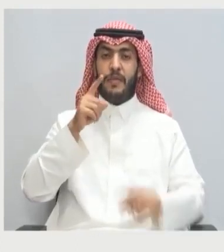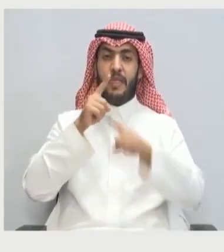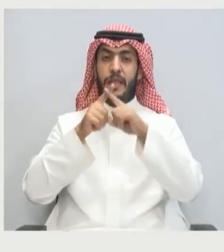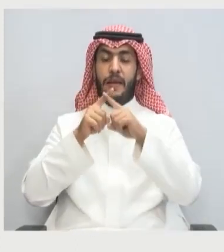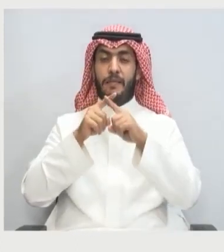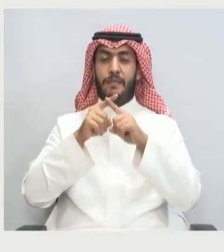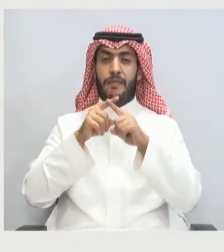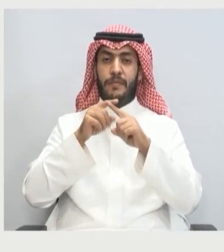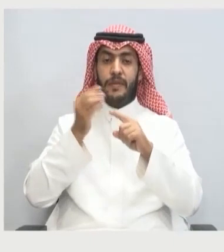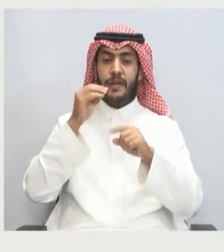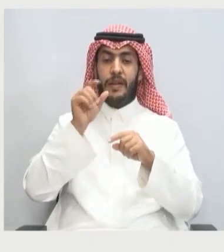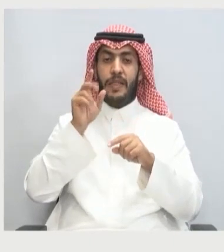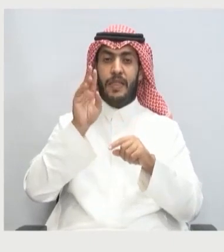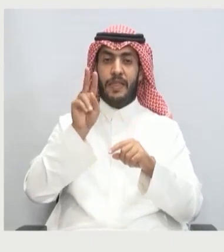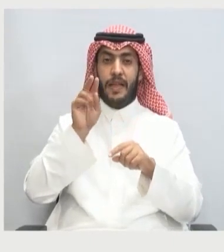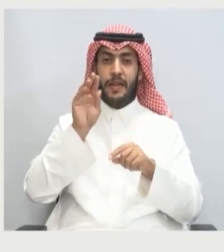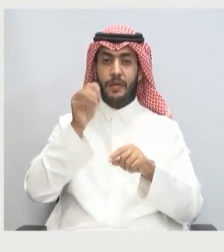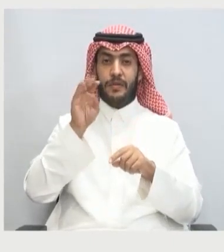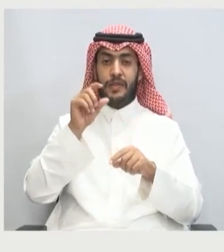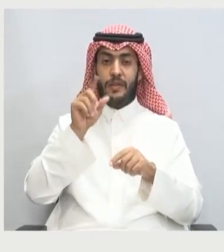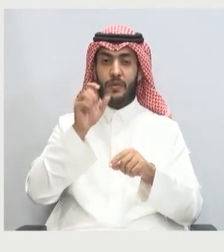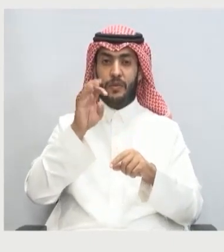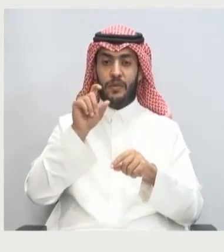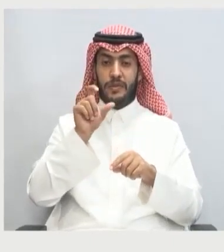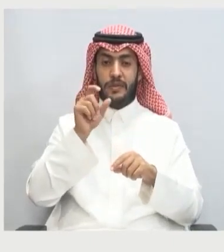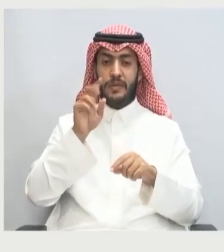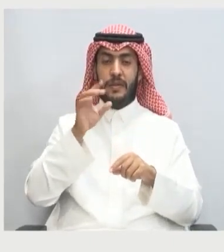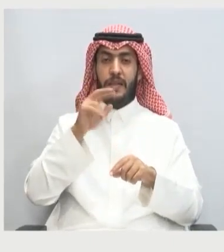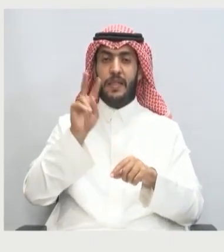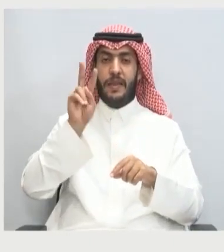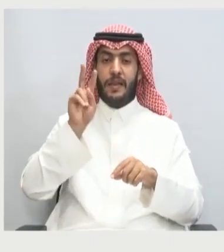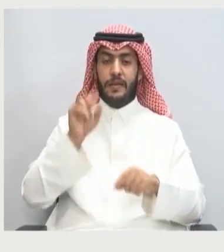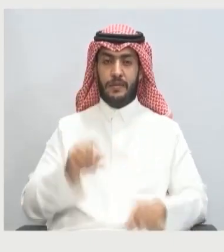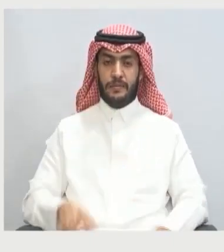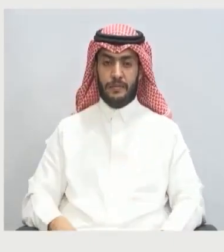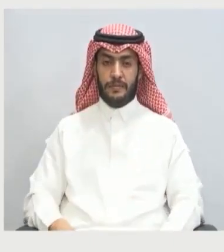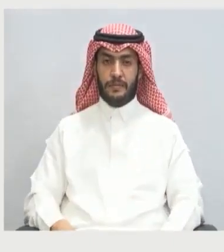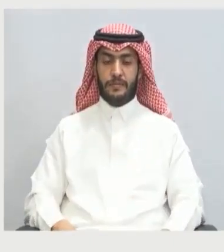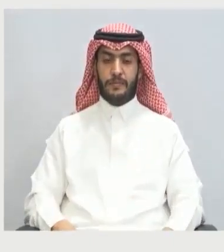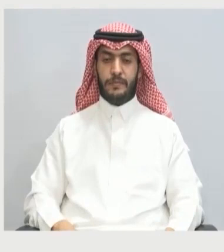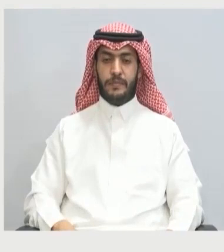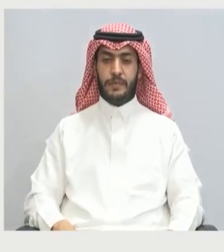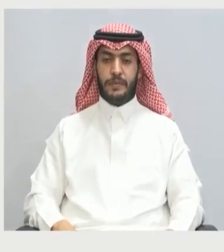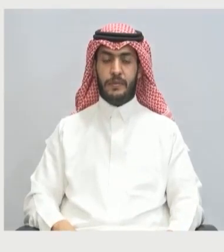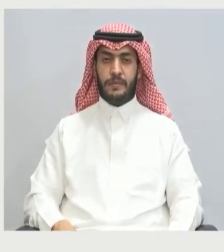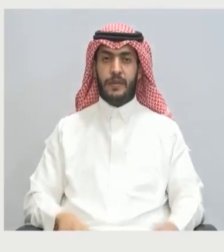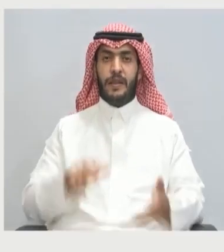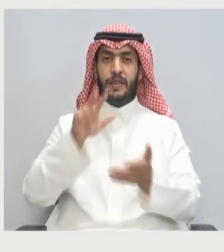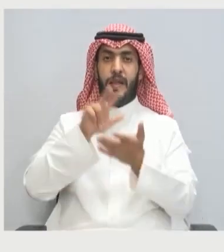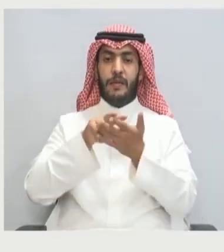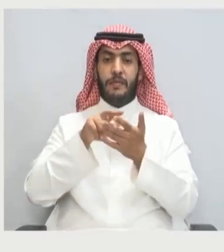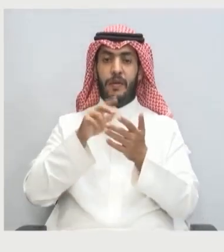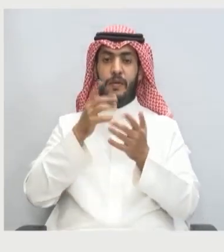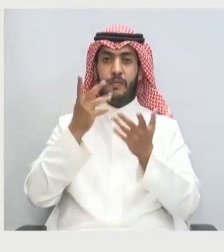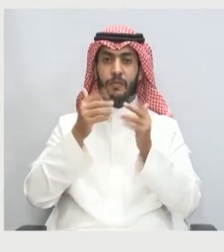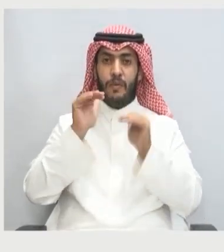في تركيز ثاني اكسيد النيتروجين الى مرفوع للاس اين طبق واكتب